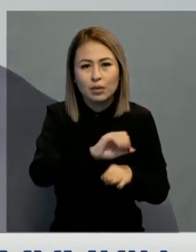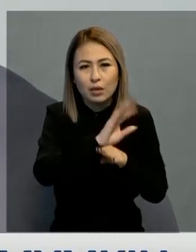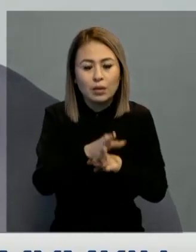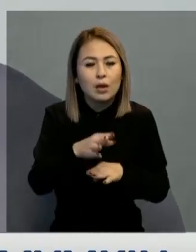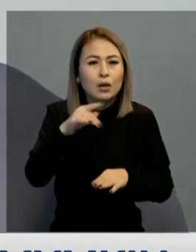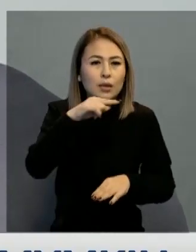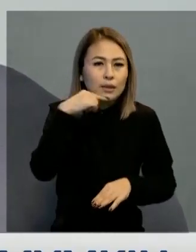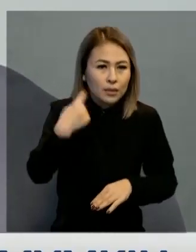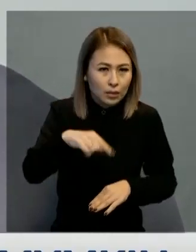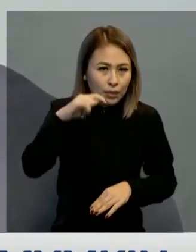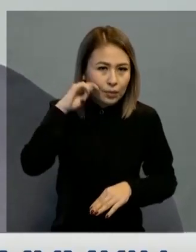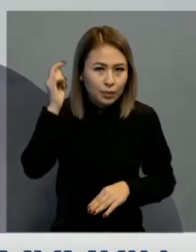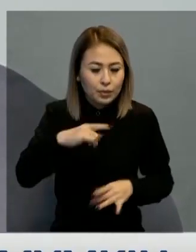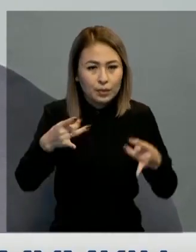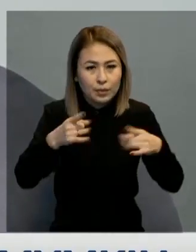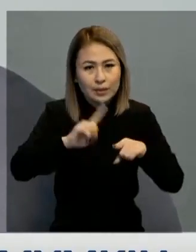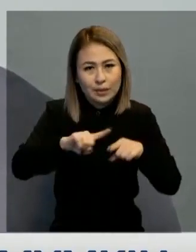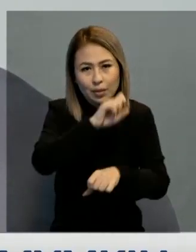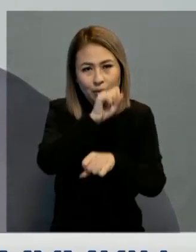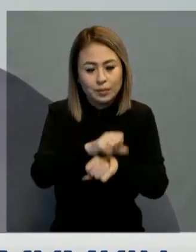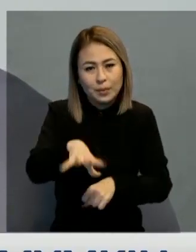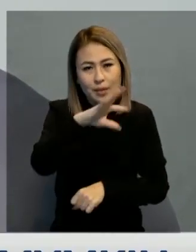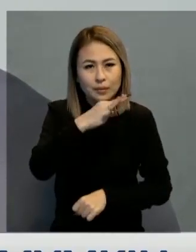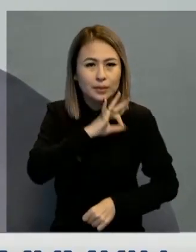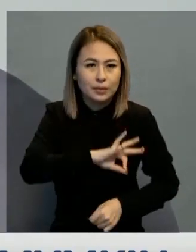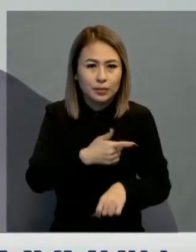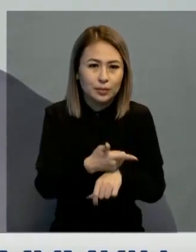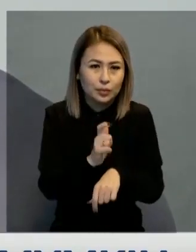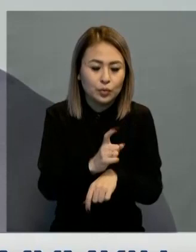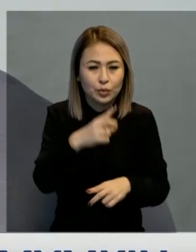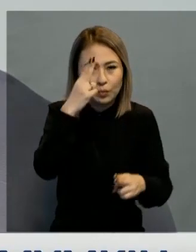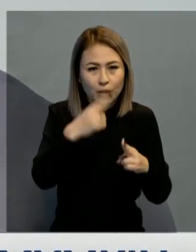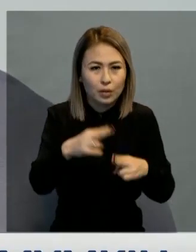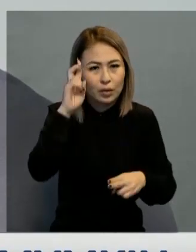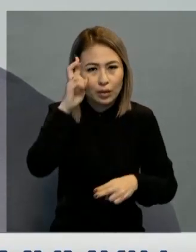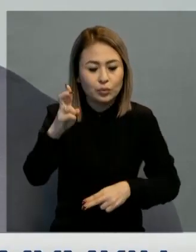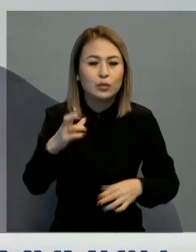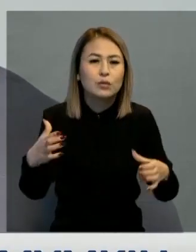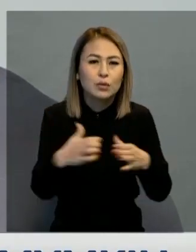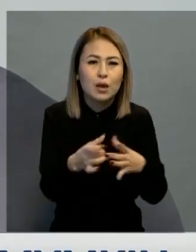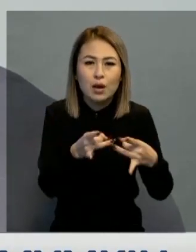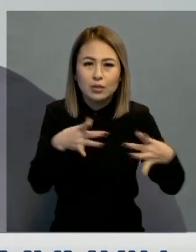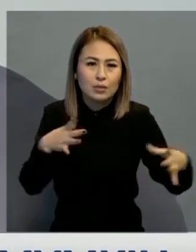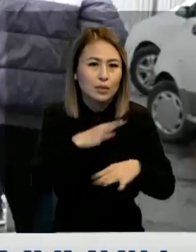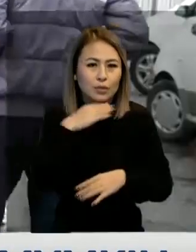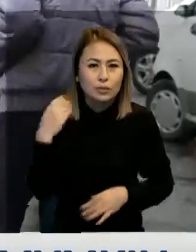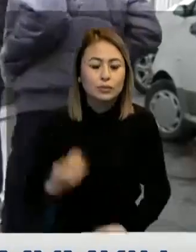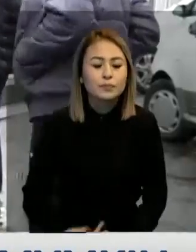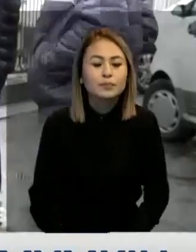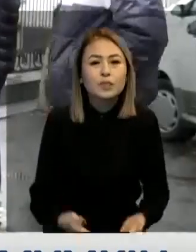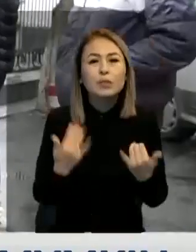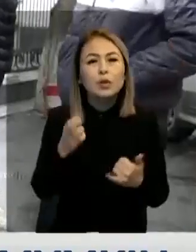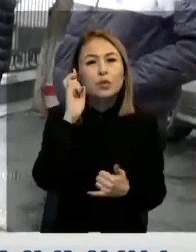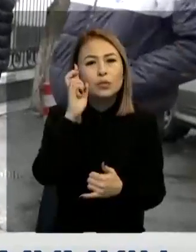Украина арасында қақтығыстың тез арада тоқтағаны біз үшін аса маңызды. Бауырлас елдер арасының ажырамауын қалаймыз. Көрші